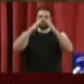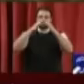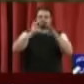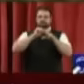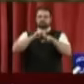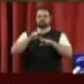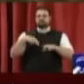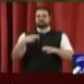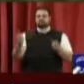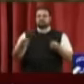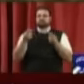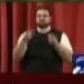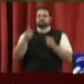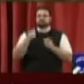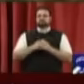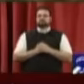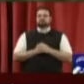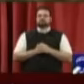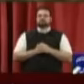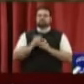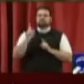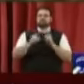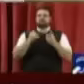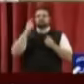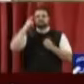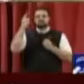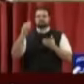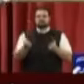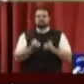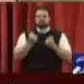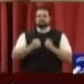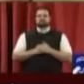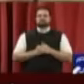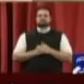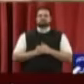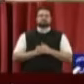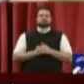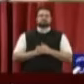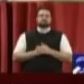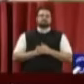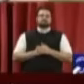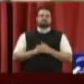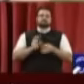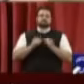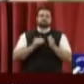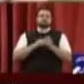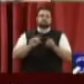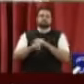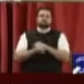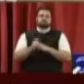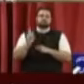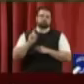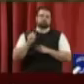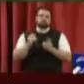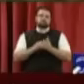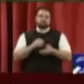mai important. În funcție ce gândește, ce e mică. trebuie schimbat, nu? Dacă nu gândește. Nu, trebuie